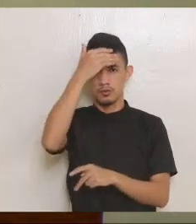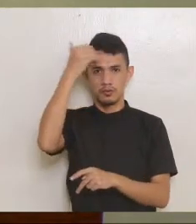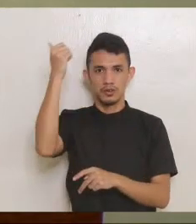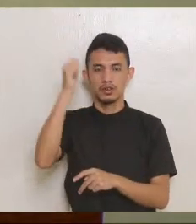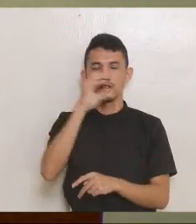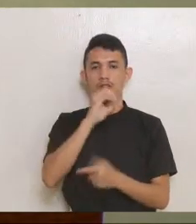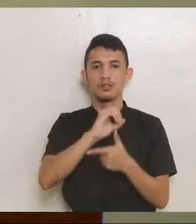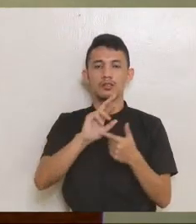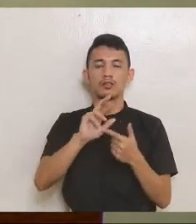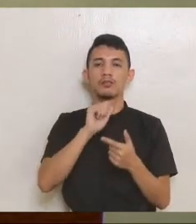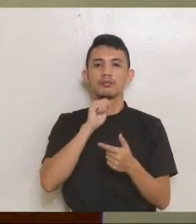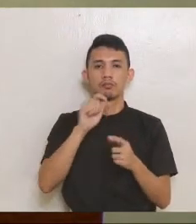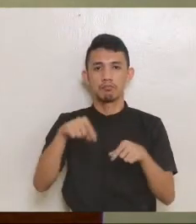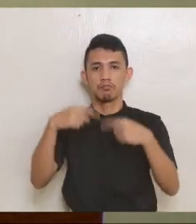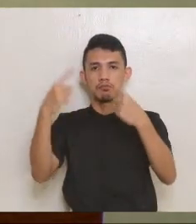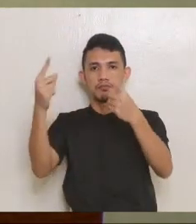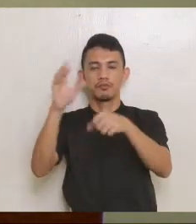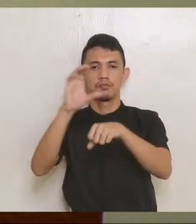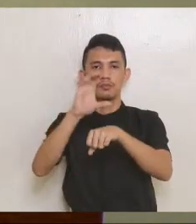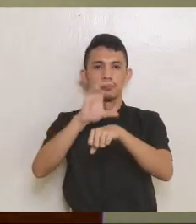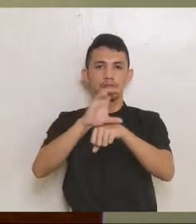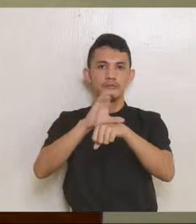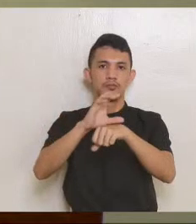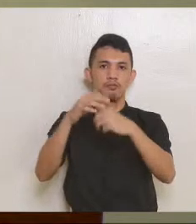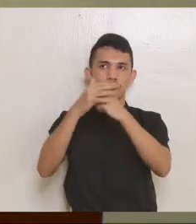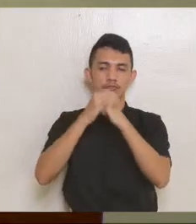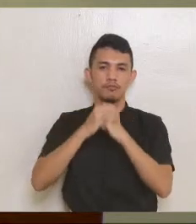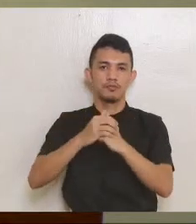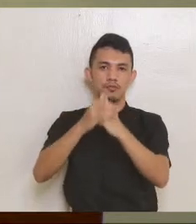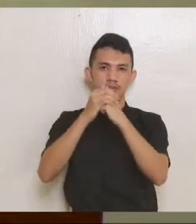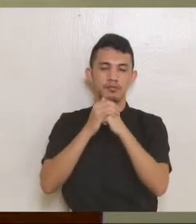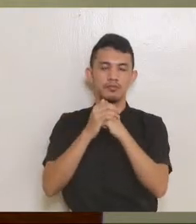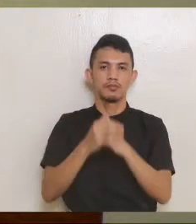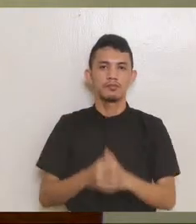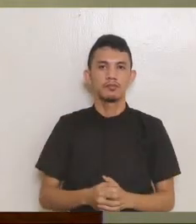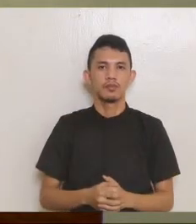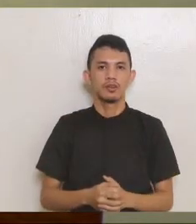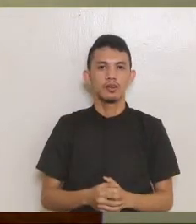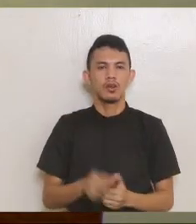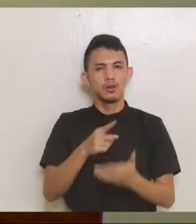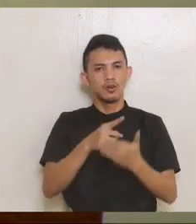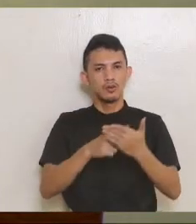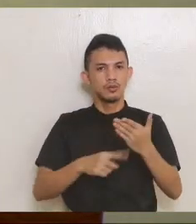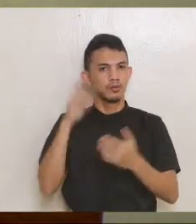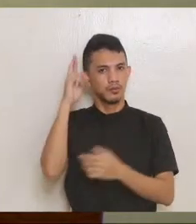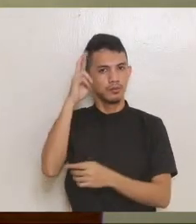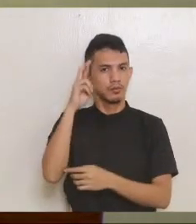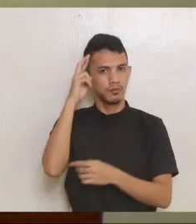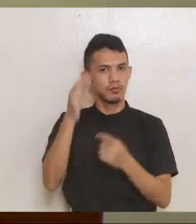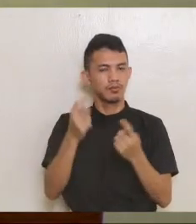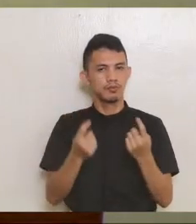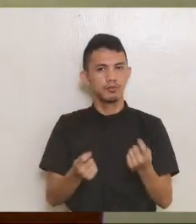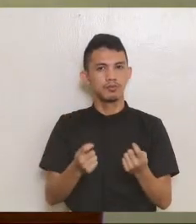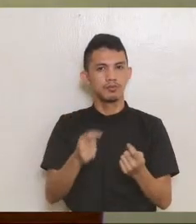Unsa kay hinungdan ni ini? Tungod ba kaha, kay busy kaayo ta?